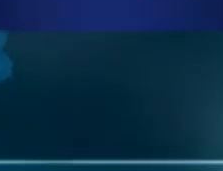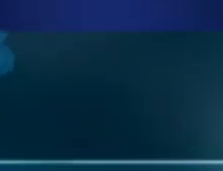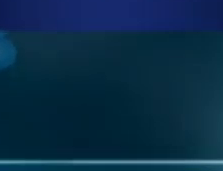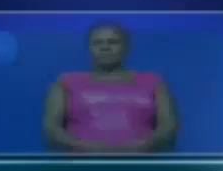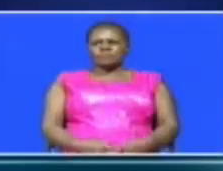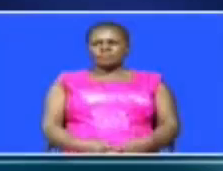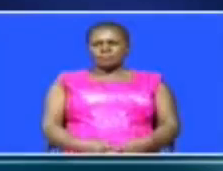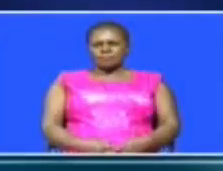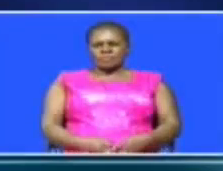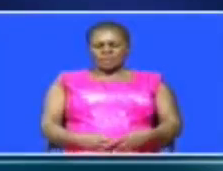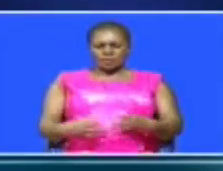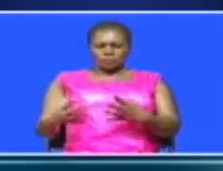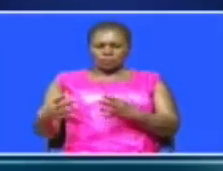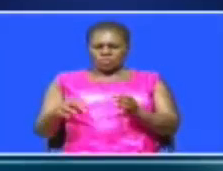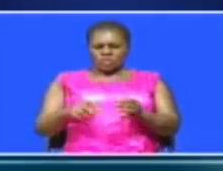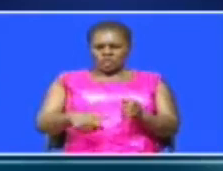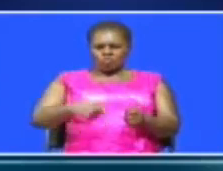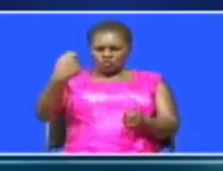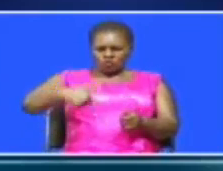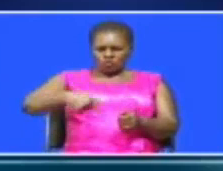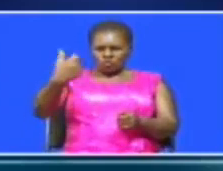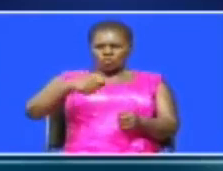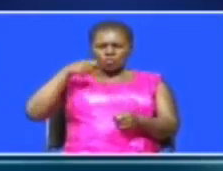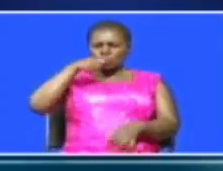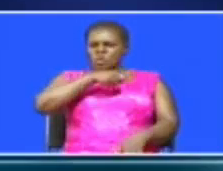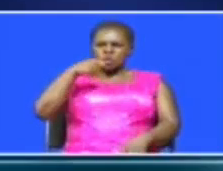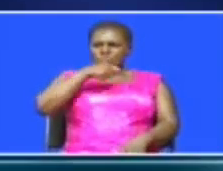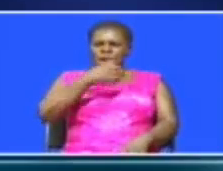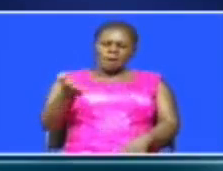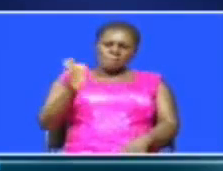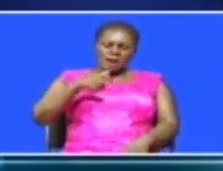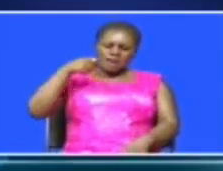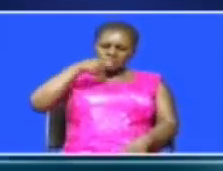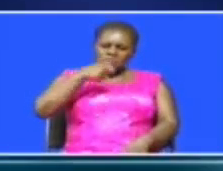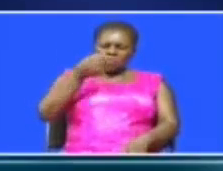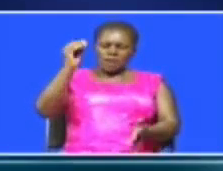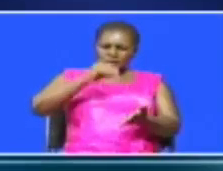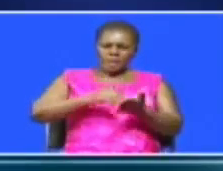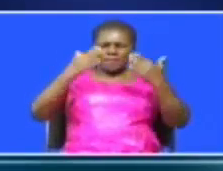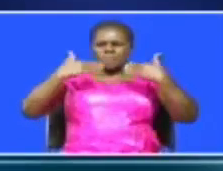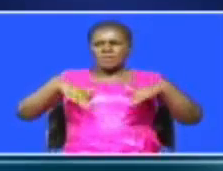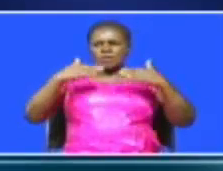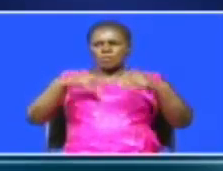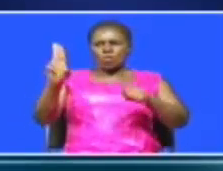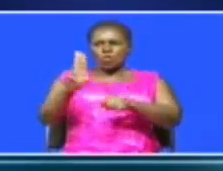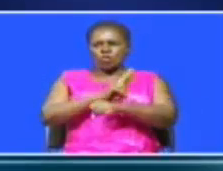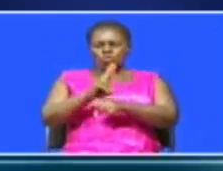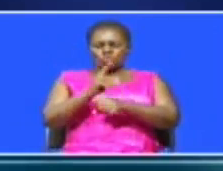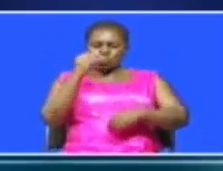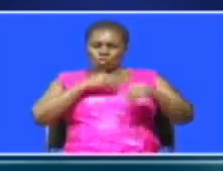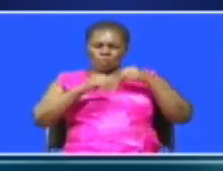ukubwa. Sisi kuondoa miwa tena wanarudisha miwa. Wale ambao wanatumia hiyo